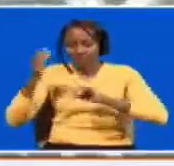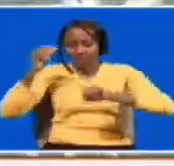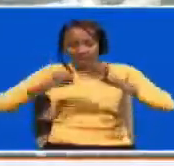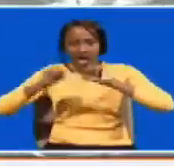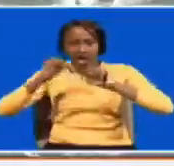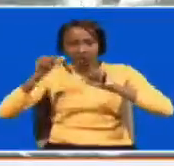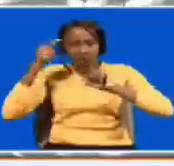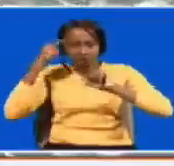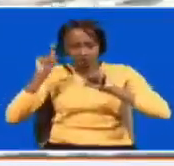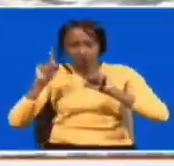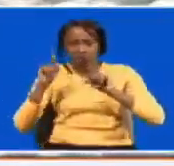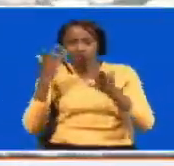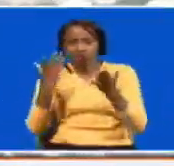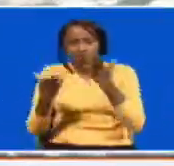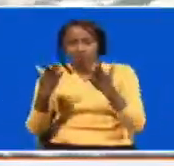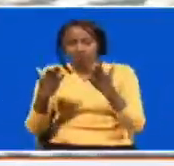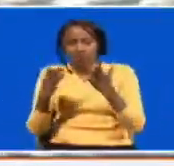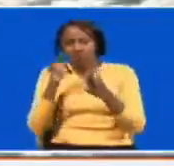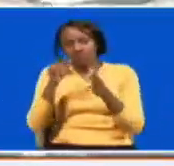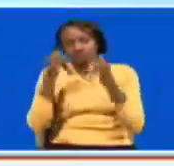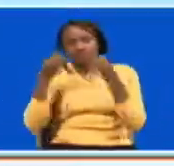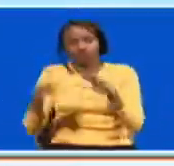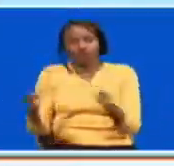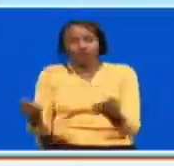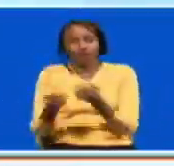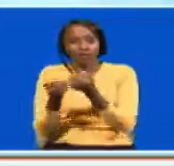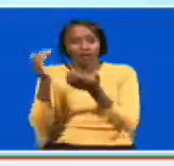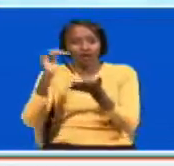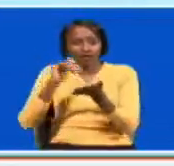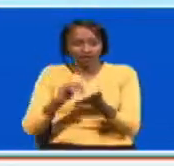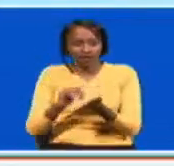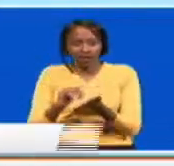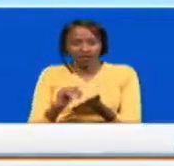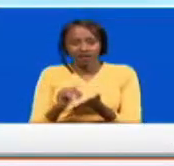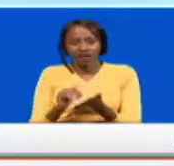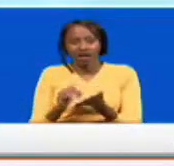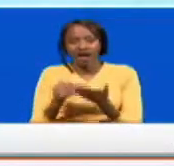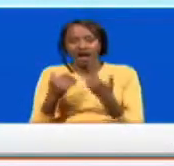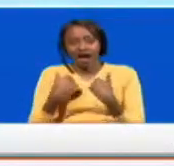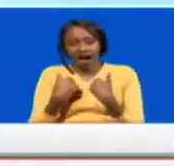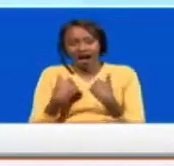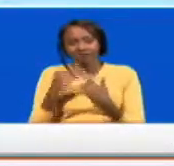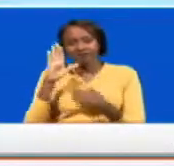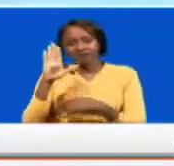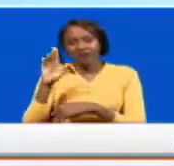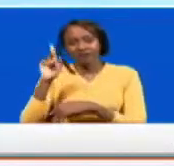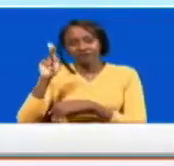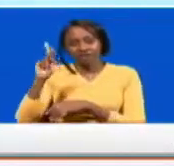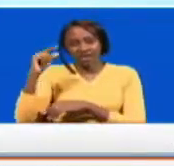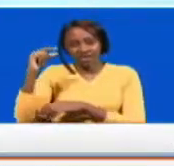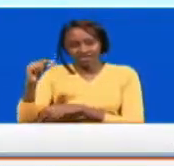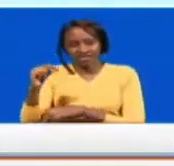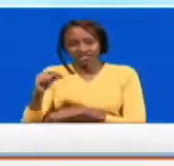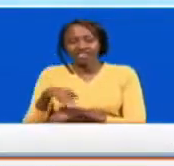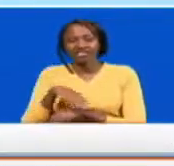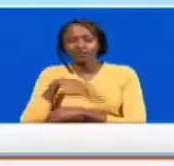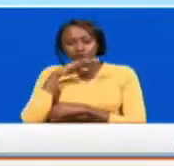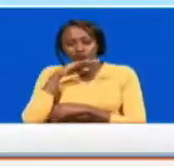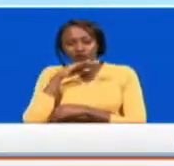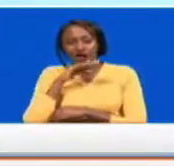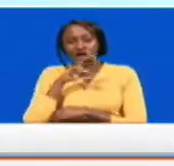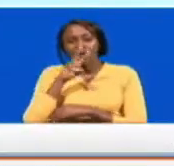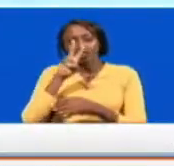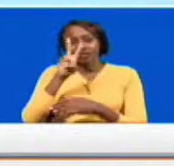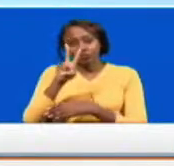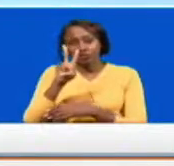kuikimbilia iwapo watakumbwa na masaibu haya. Almost 25 cages zimekufa. That approximately can amount over 25 million.